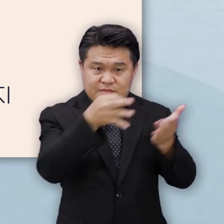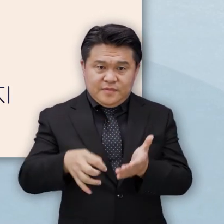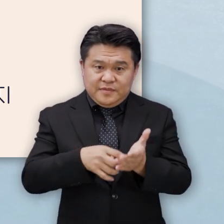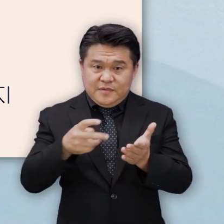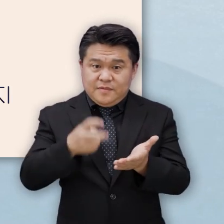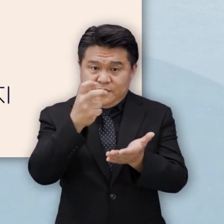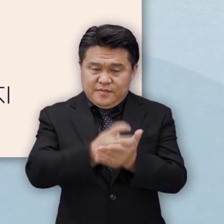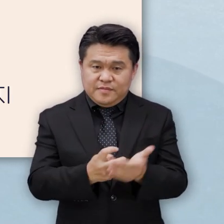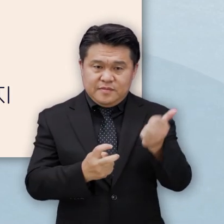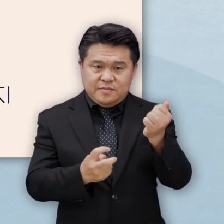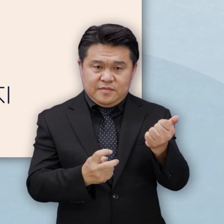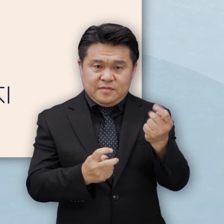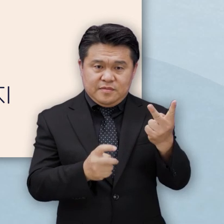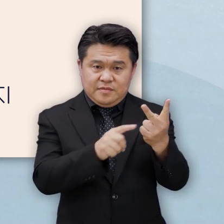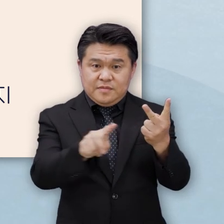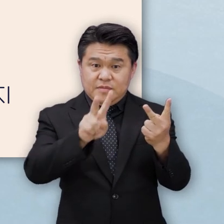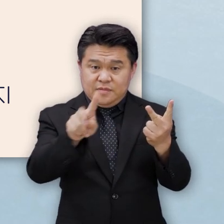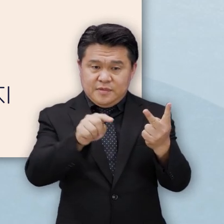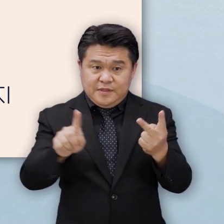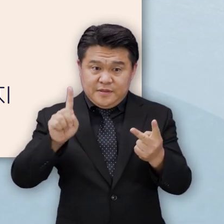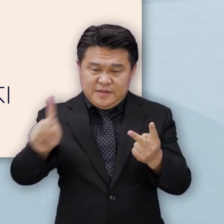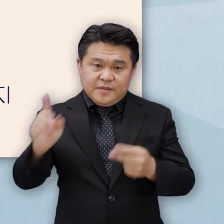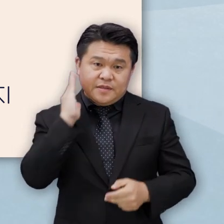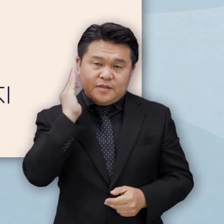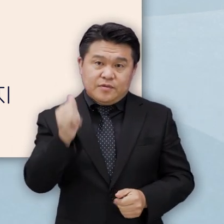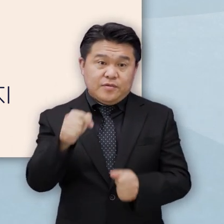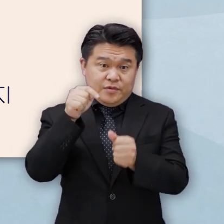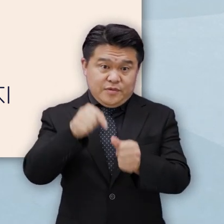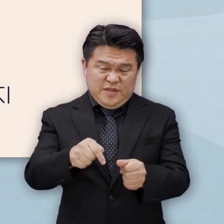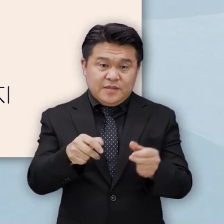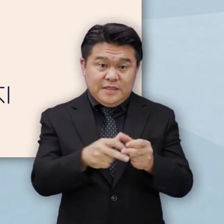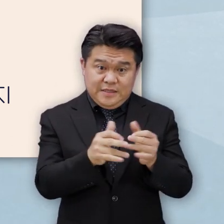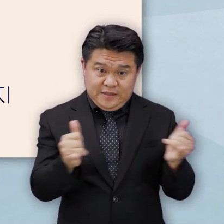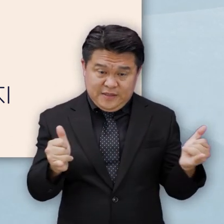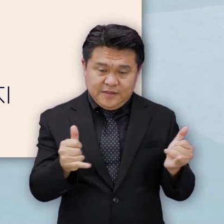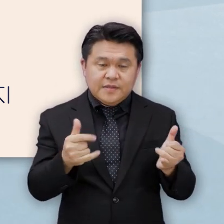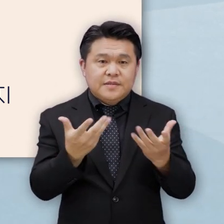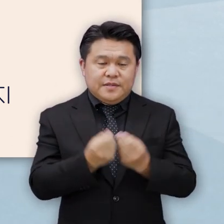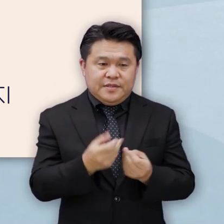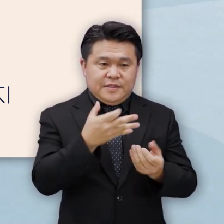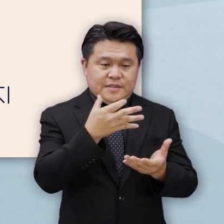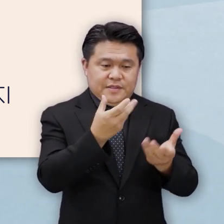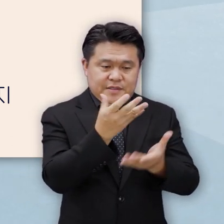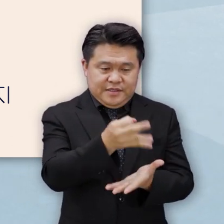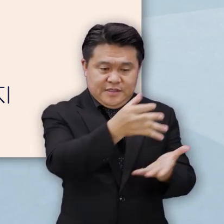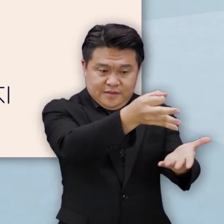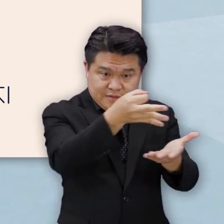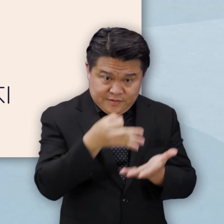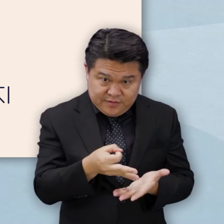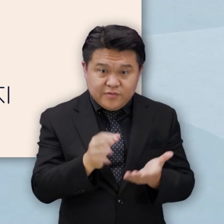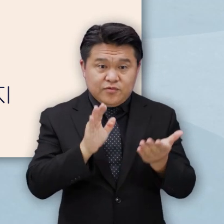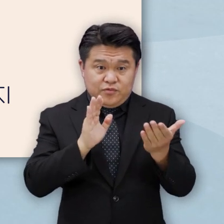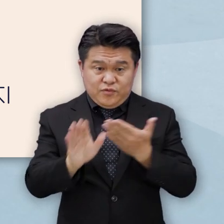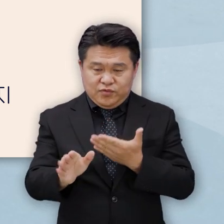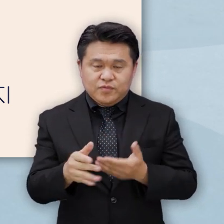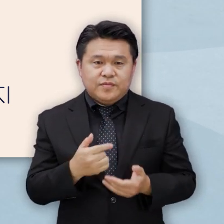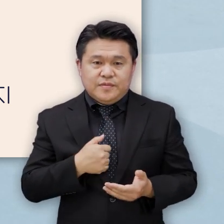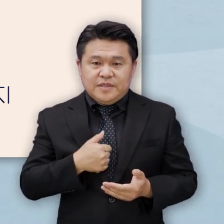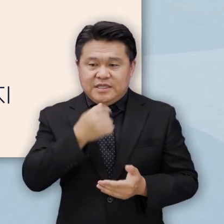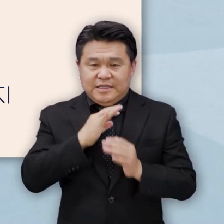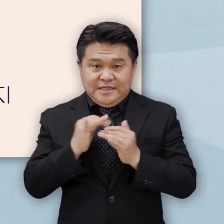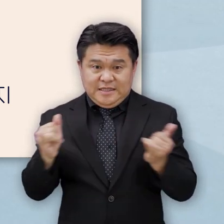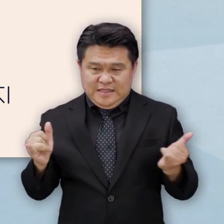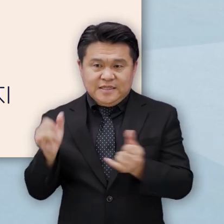제52조의 2. 1. 대통령령으로 정하는 장애인이 재산을 증여받고 그 재산을 본인을 수익자로 하여